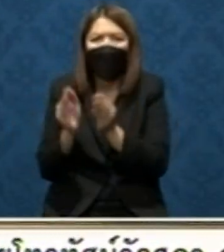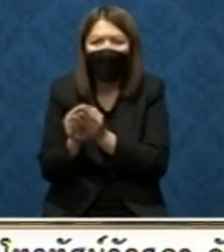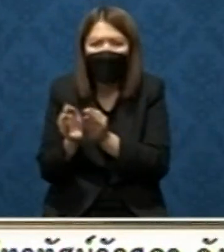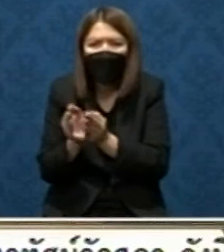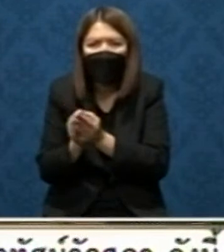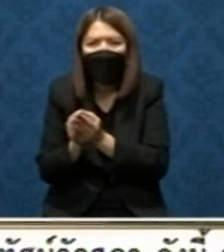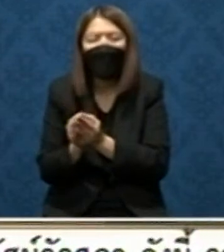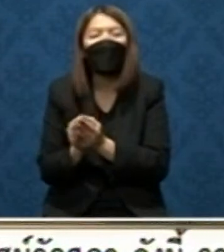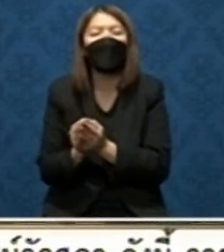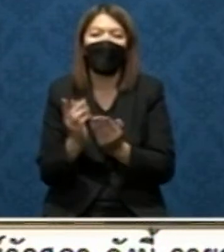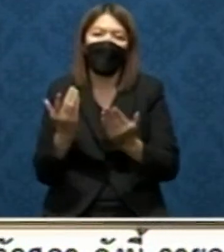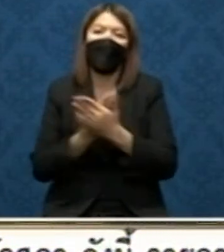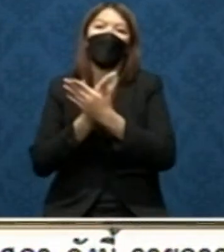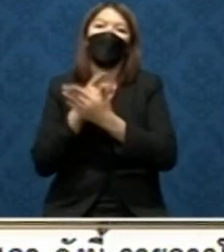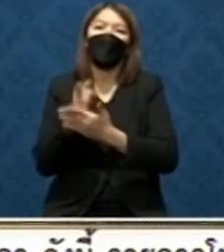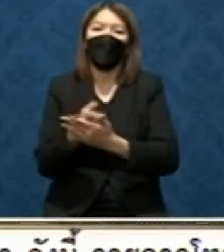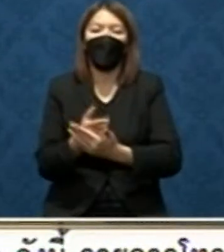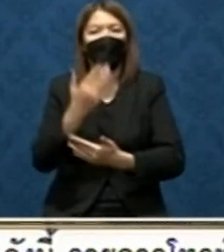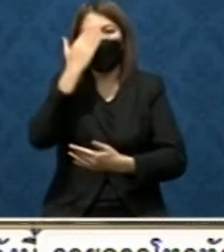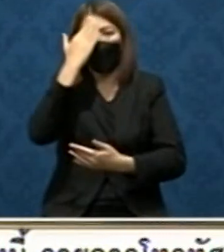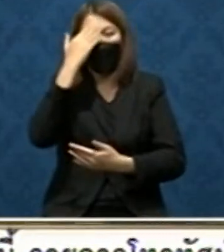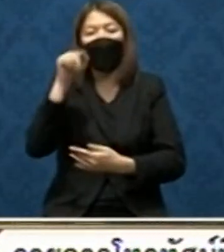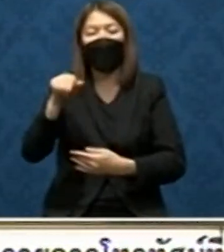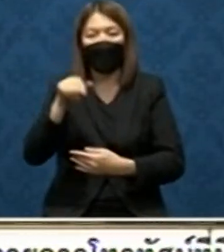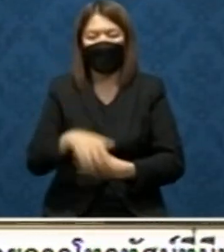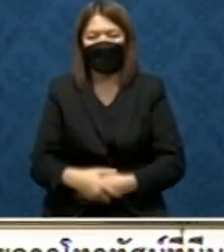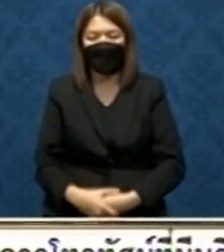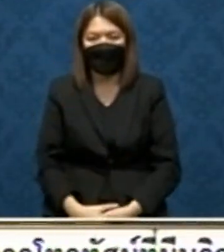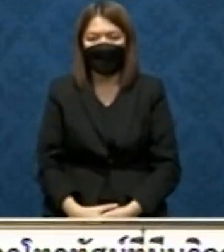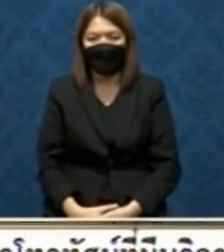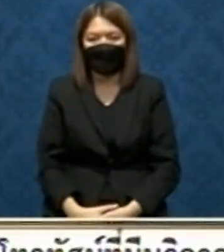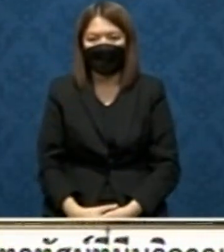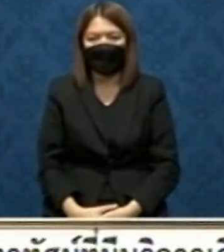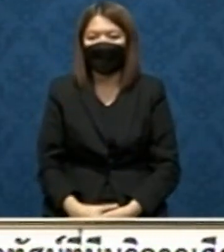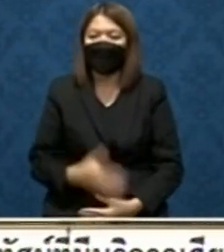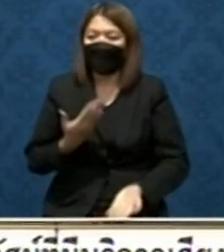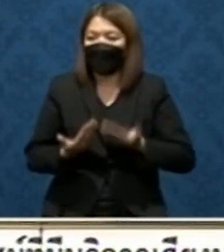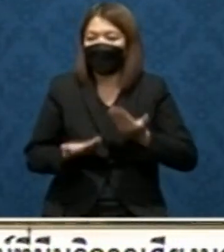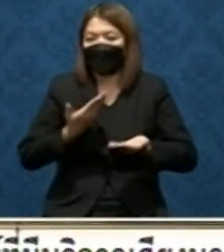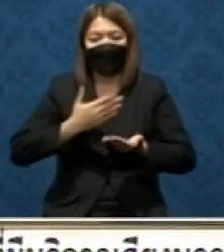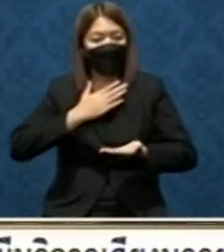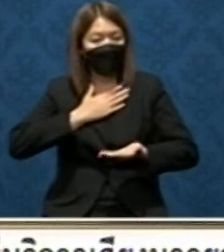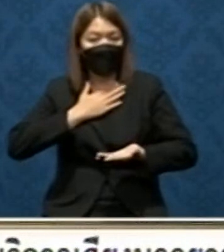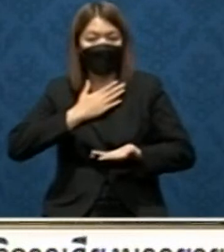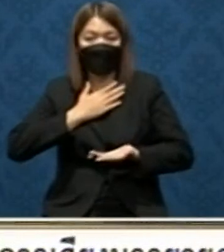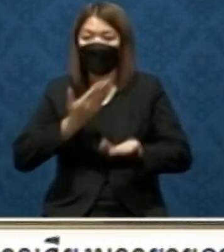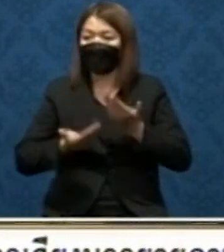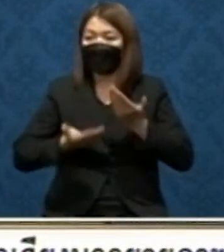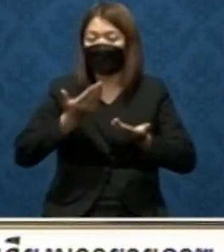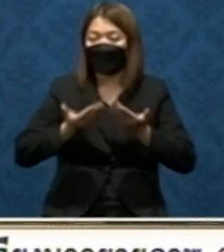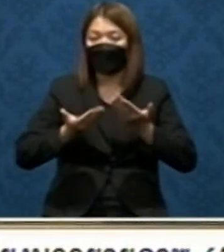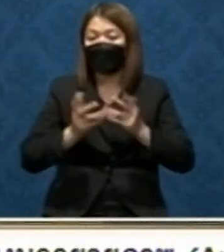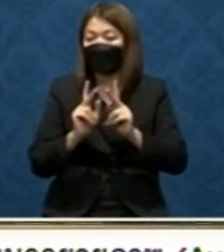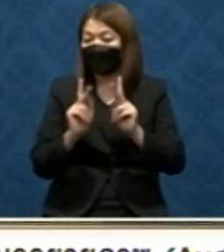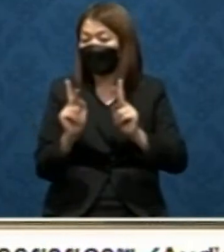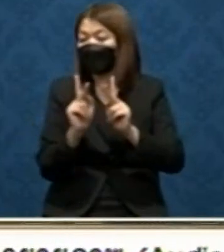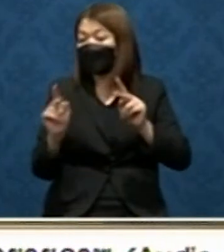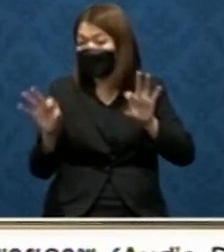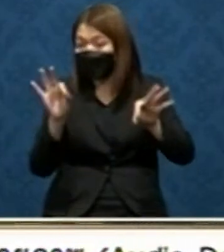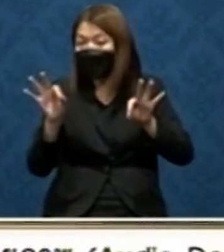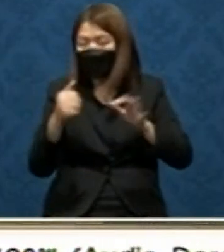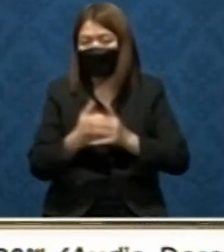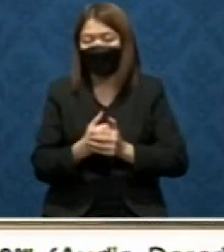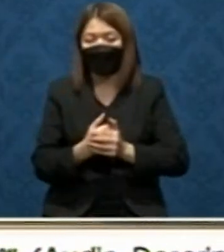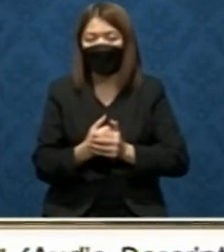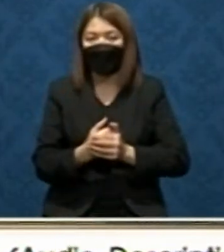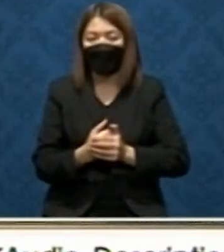พื่อส่งความเห็นและข้อเสนอแนะสำหรับโครงการรถไฟฟ้าสายสีส้มเพื่อให้ครม.ดำเนินการเพราะเรื่องนี้ผ่านกระบวนการคัดเลือกจบแล้วก